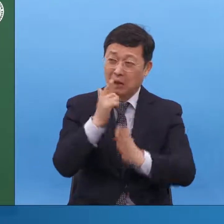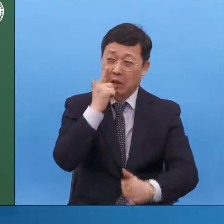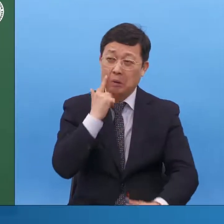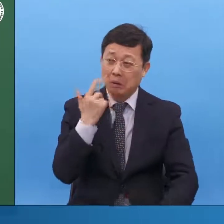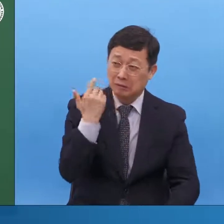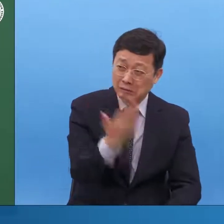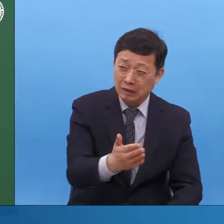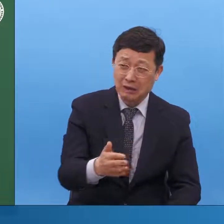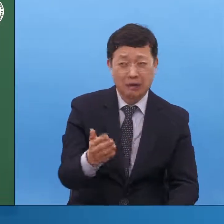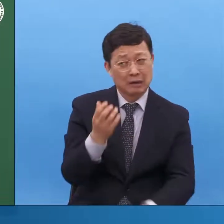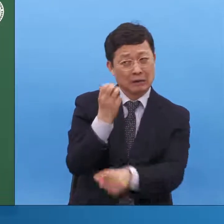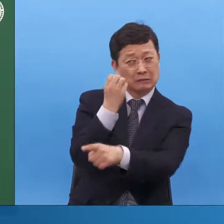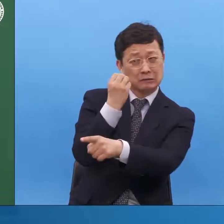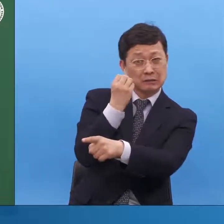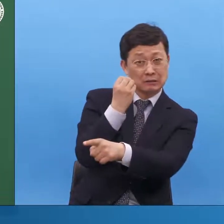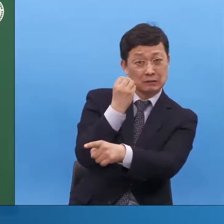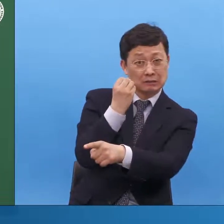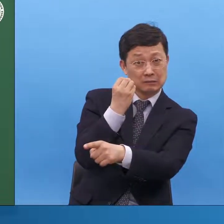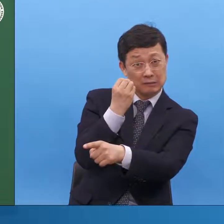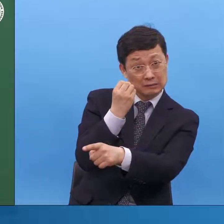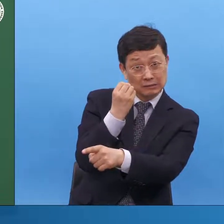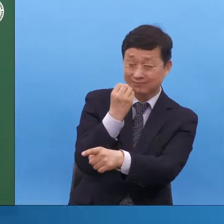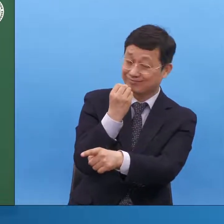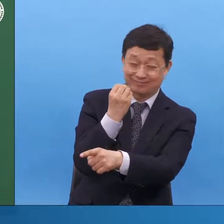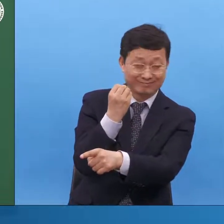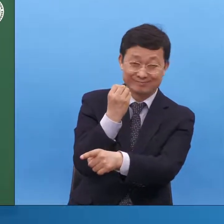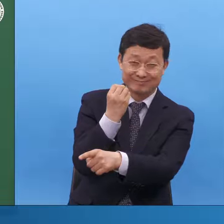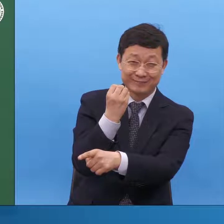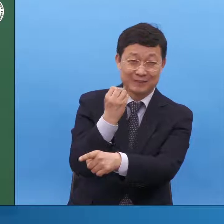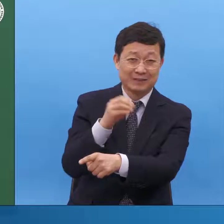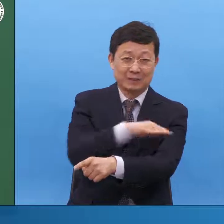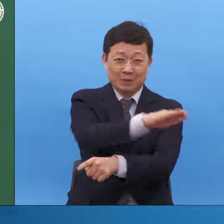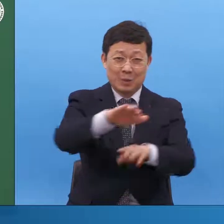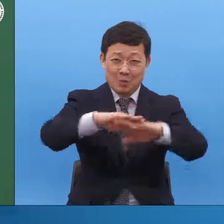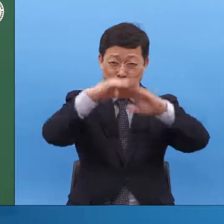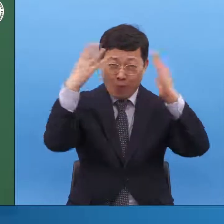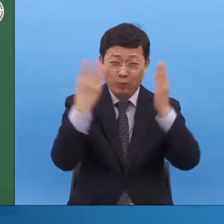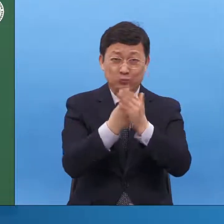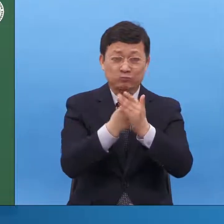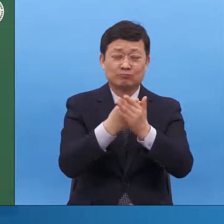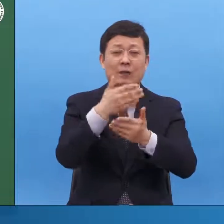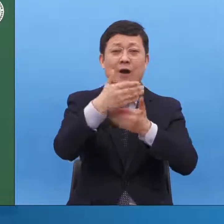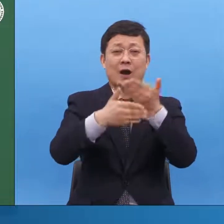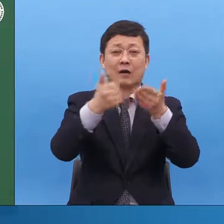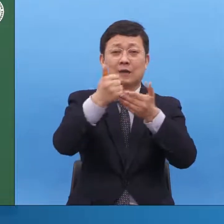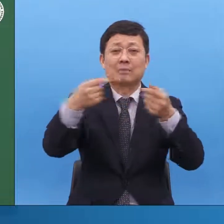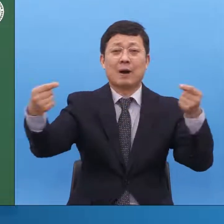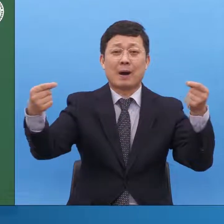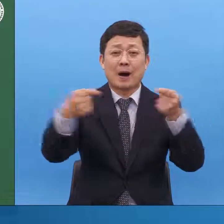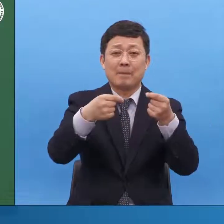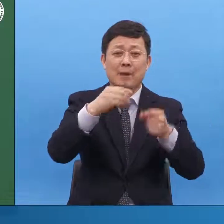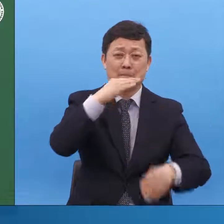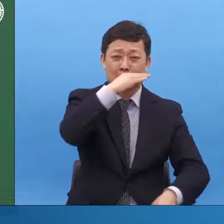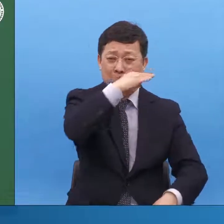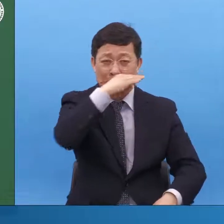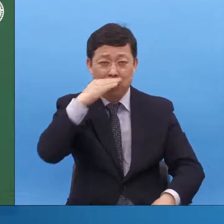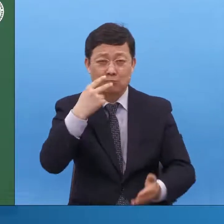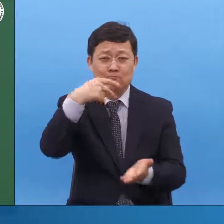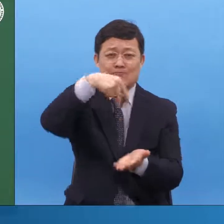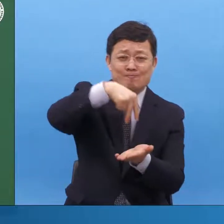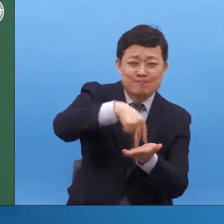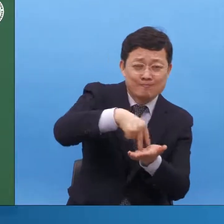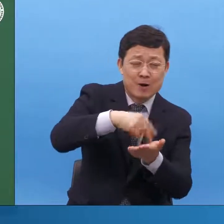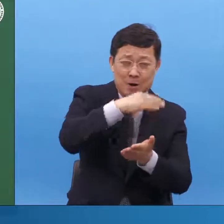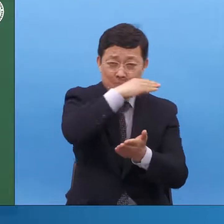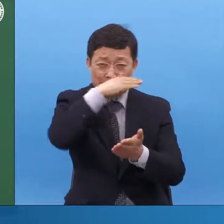not a bad thing, but that's not always the case. 전부 다가 하나님 앞에 바로 설 수 있도록 도와주고 기다려야 됩니다.